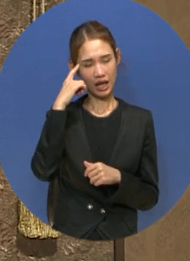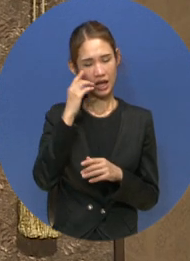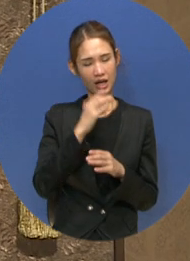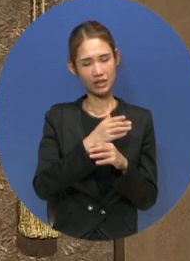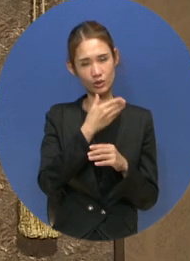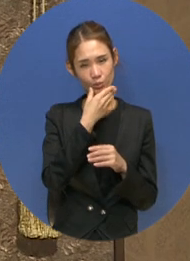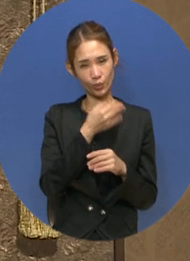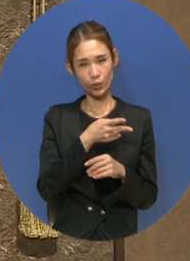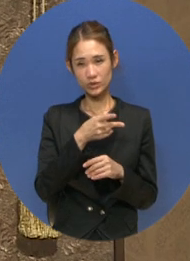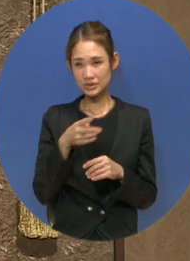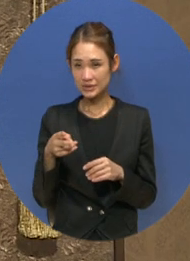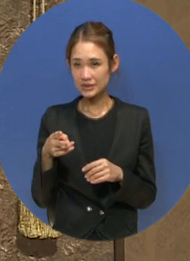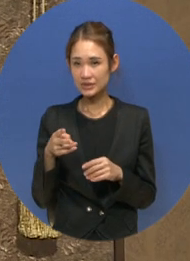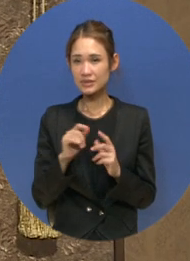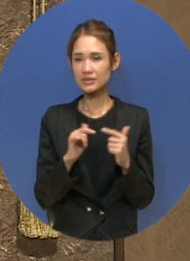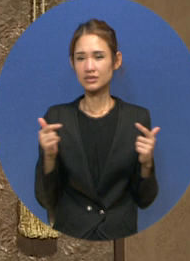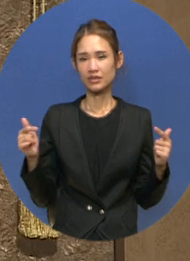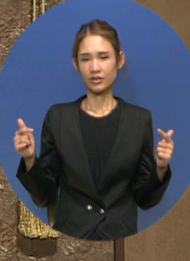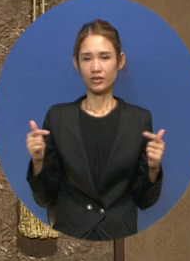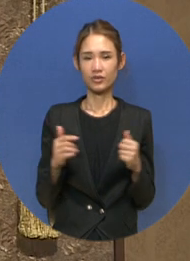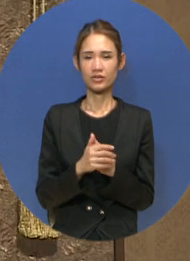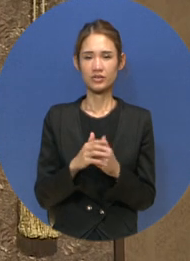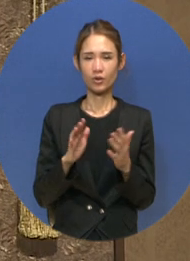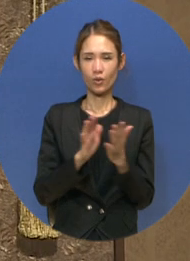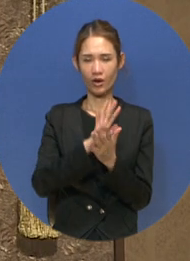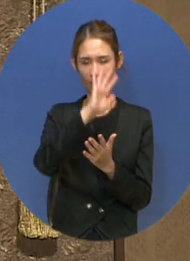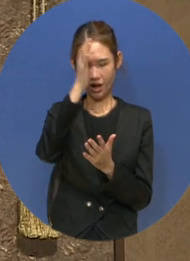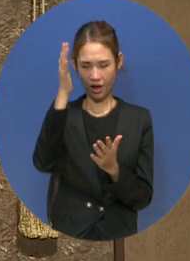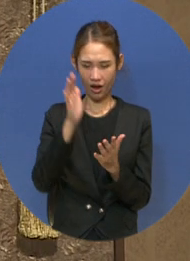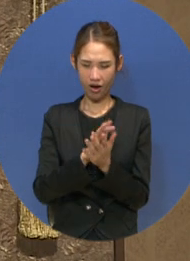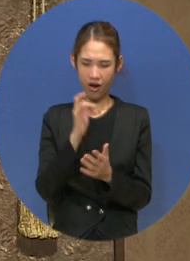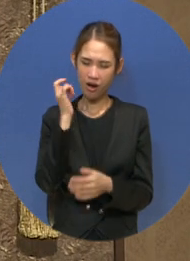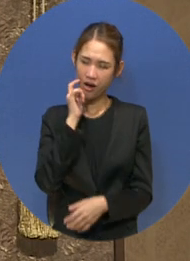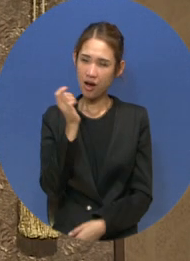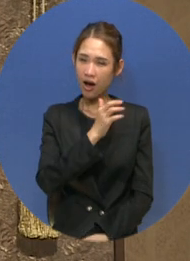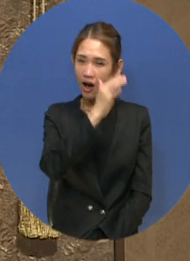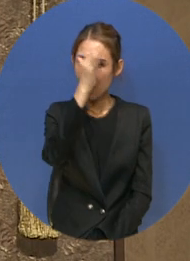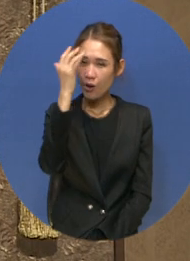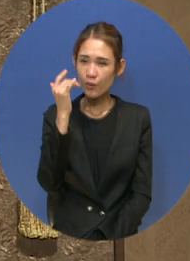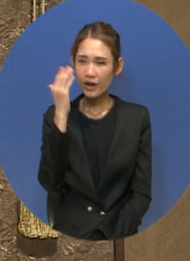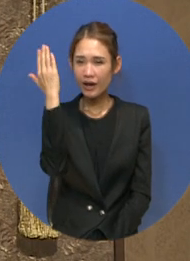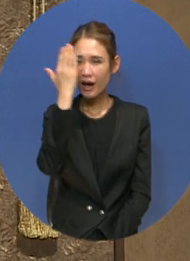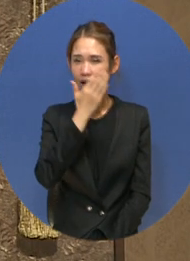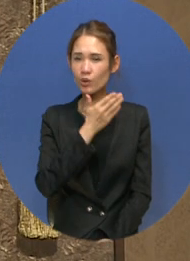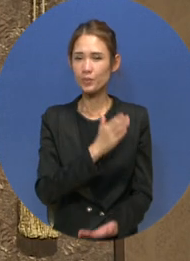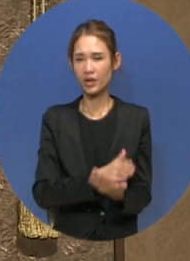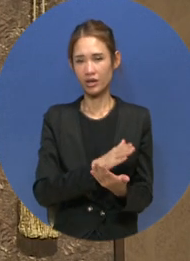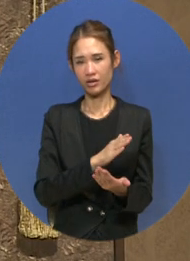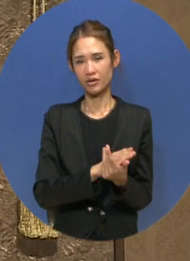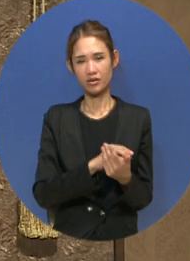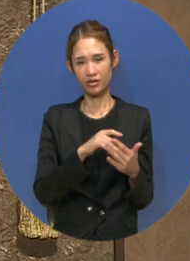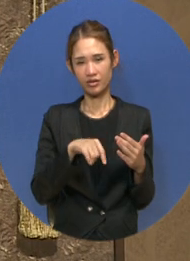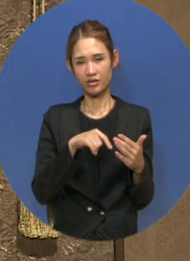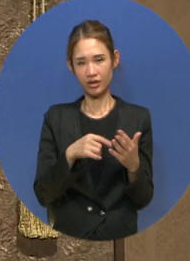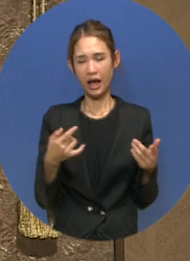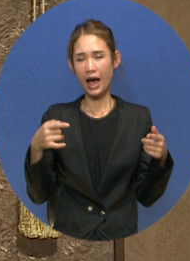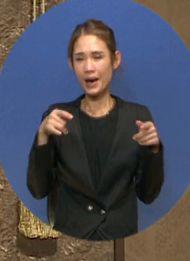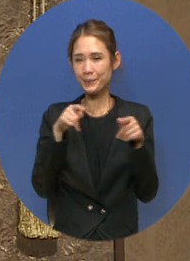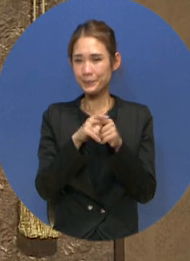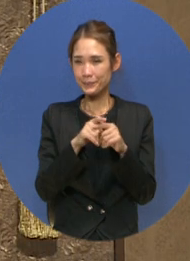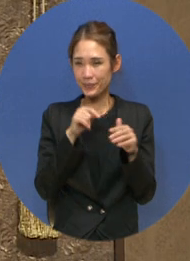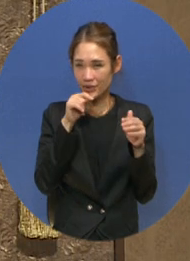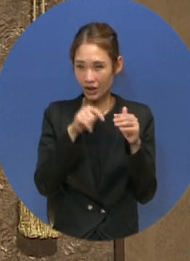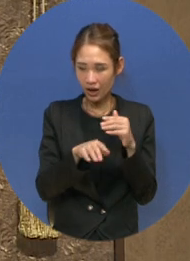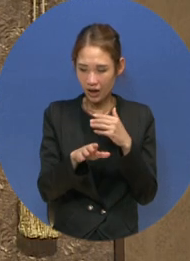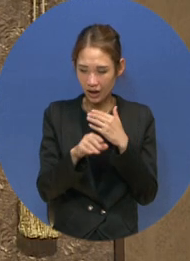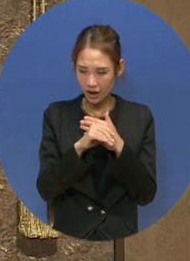생각하는 복지라는 것들은 그런 어떤 화려하거나 아름다운 부분, 깨끗한 부분보다는 네. 그들 속으로 들어가서 함께